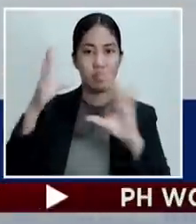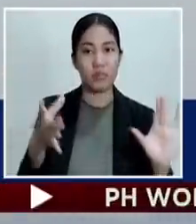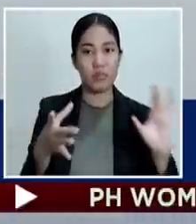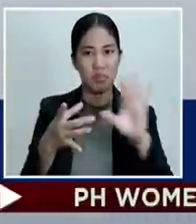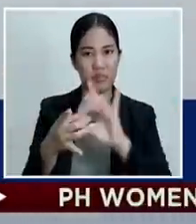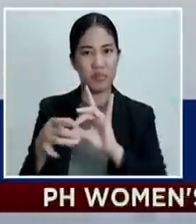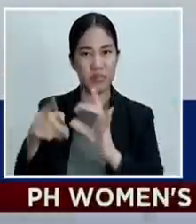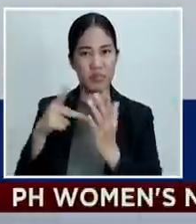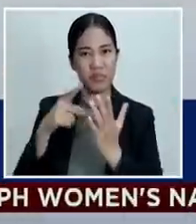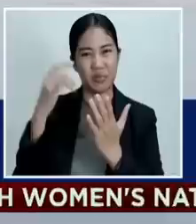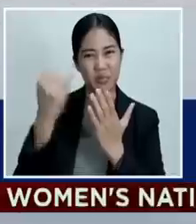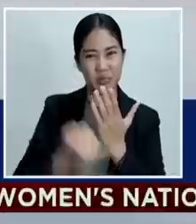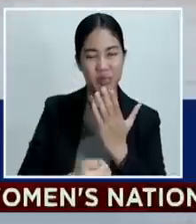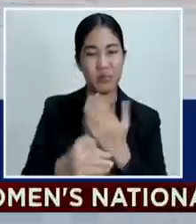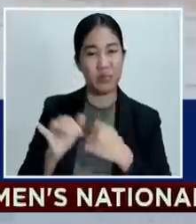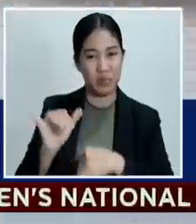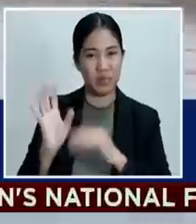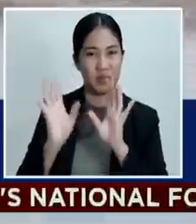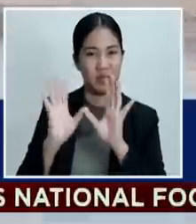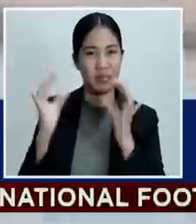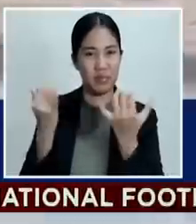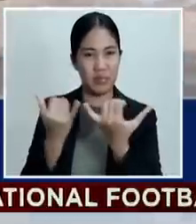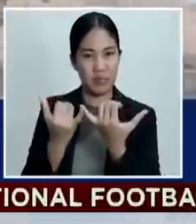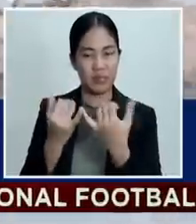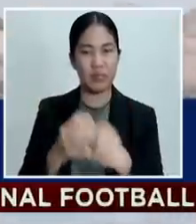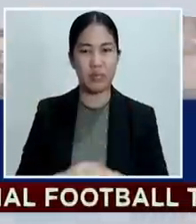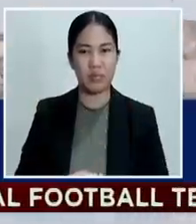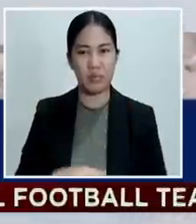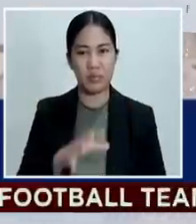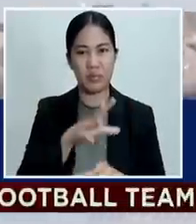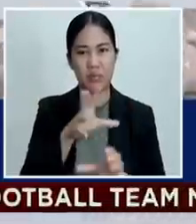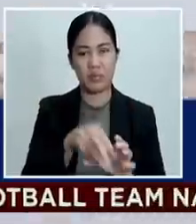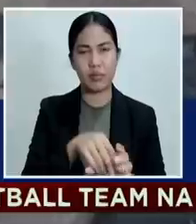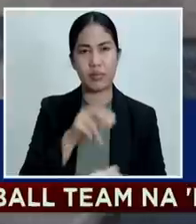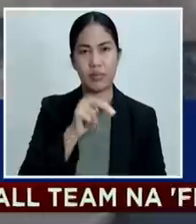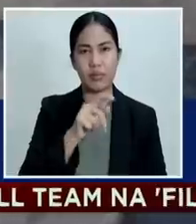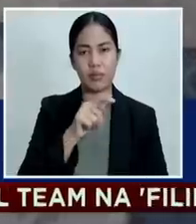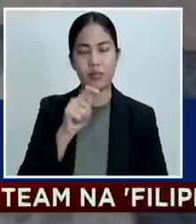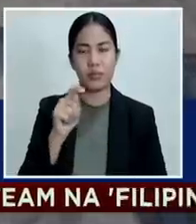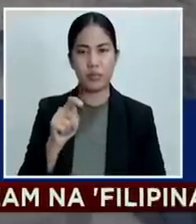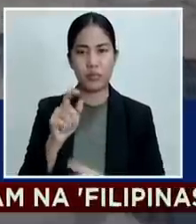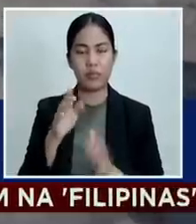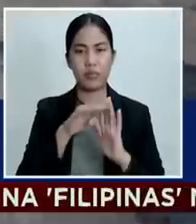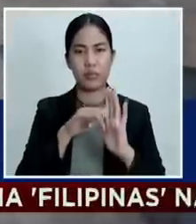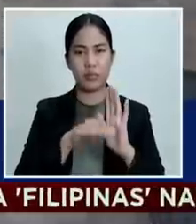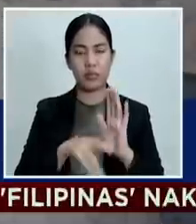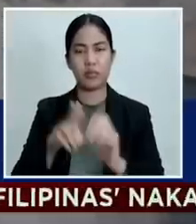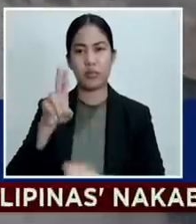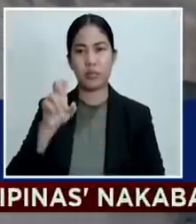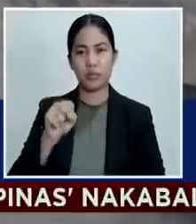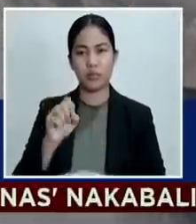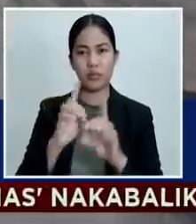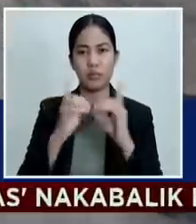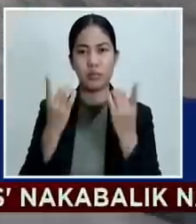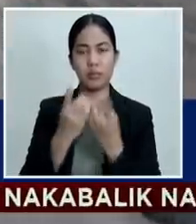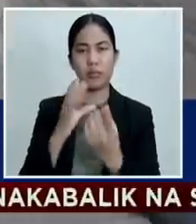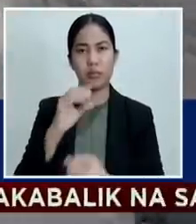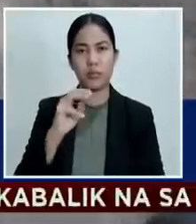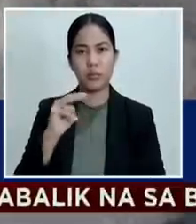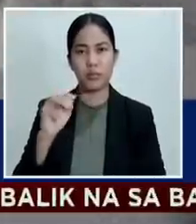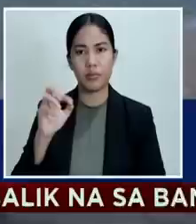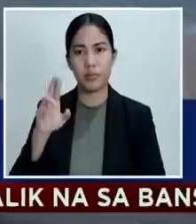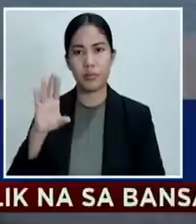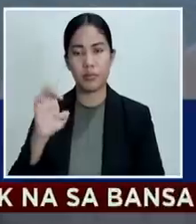Ang nasabing kumpanya ay pasok sa entity list ng US Department of Commerce at sinasabing tumulong